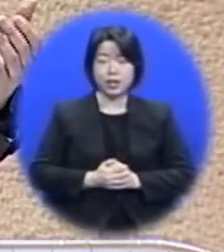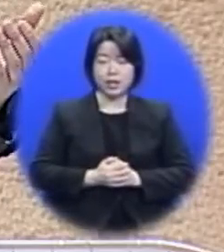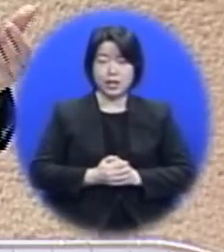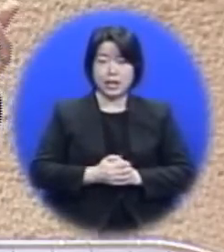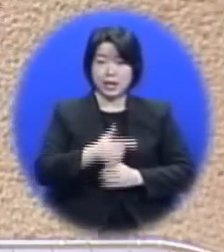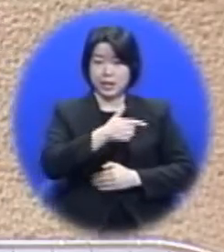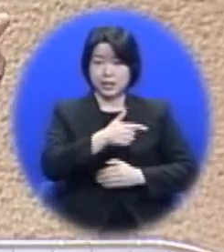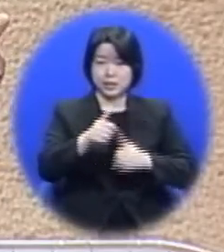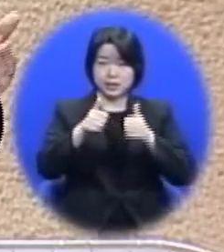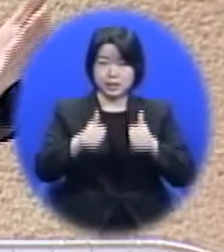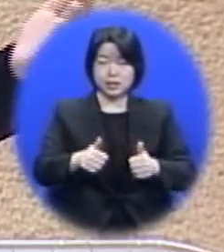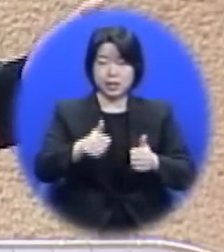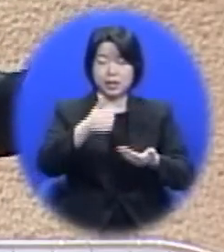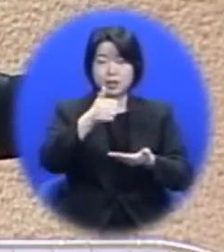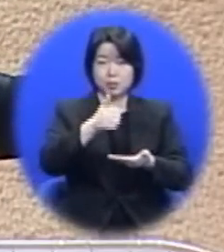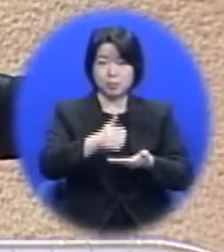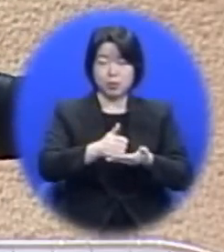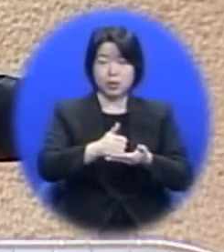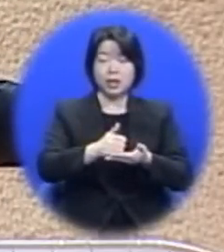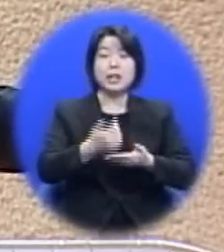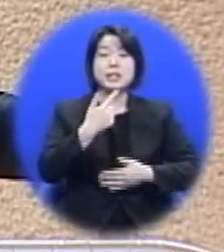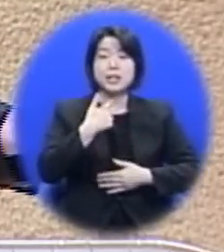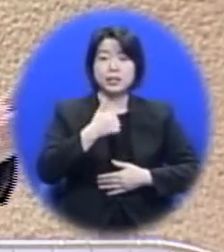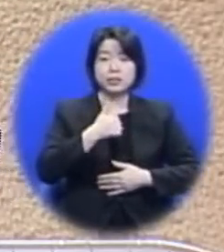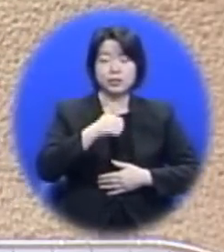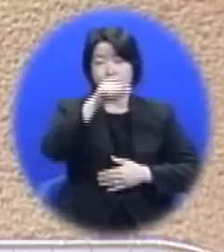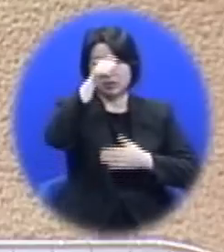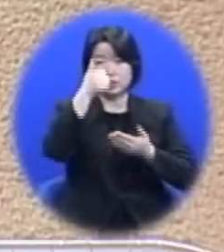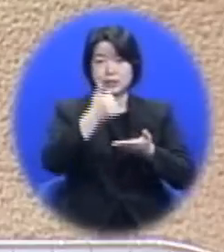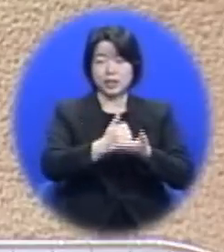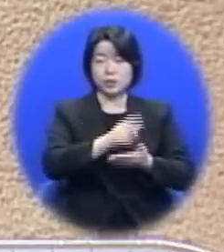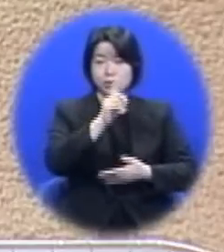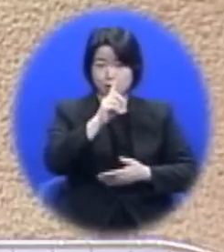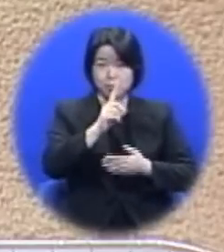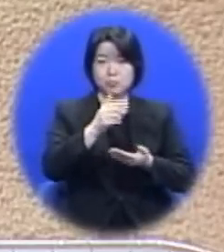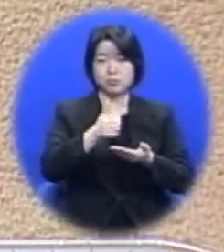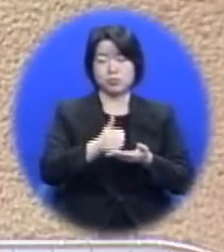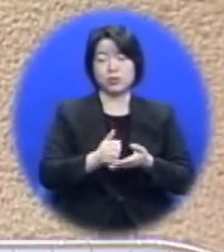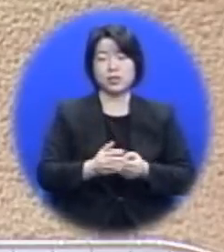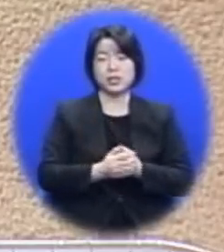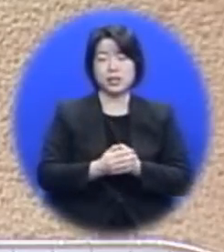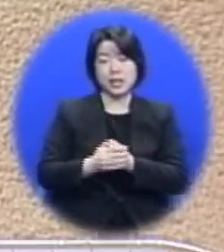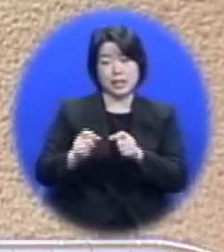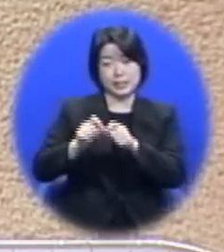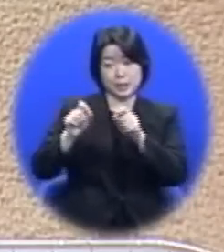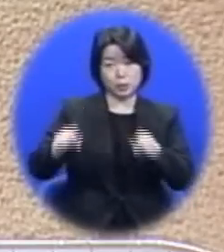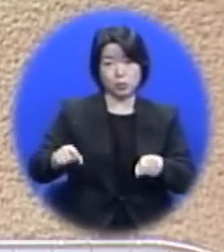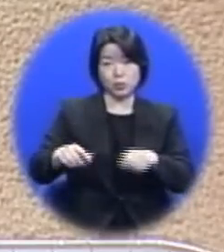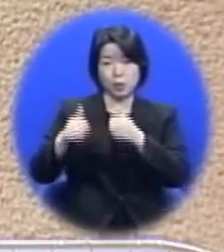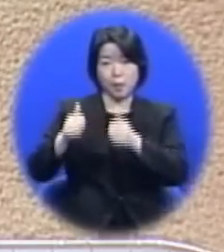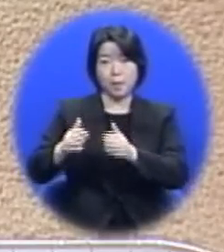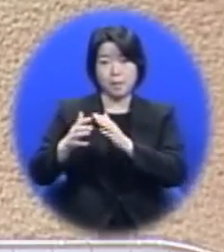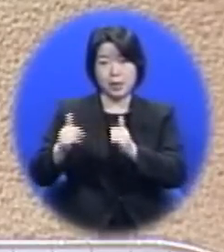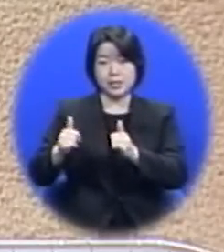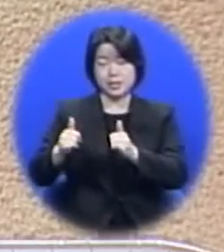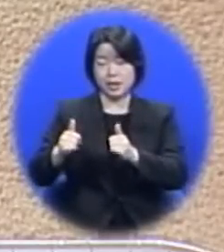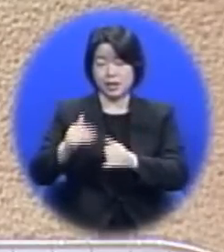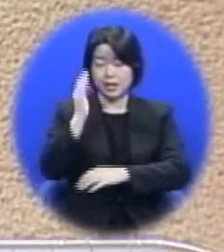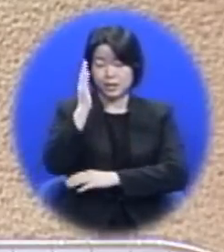대법관을 지내신 장로님 한 분이 한 번은 그 동료 판사 이야기를